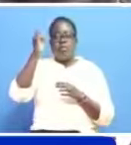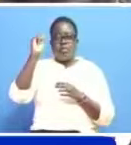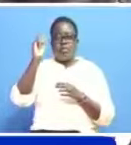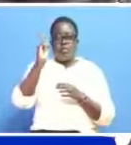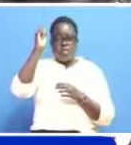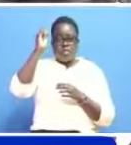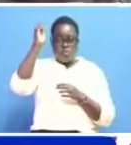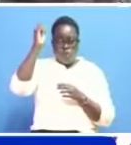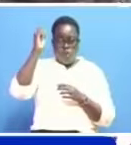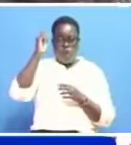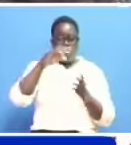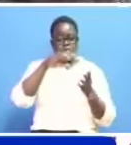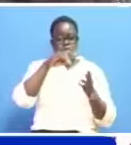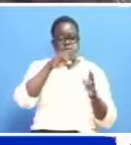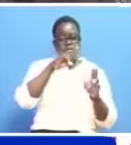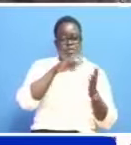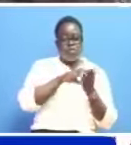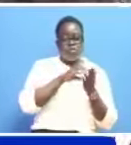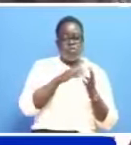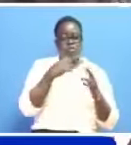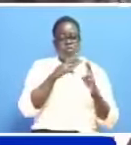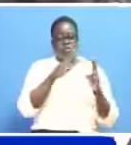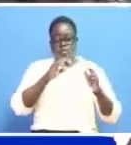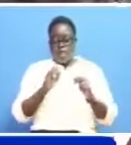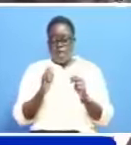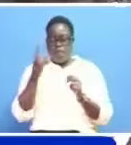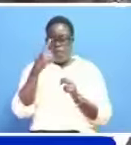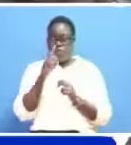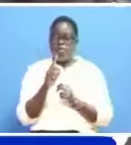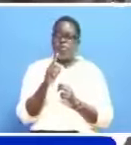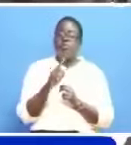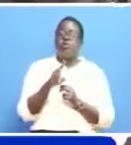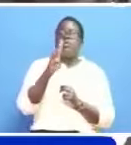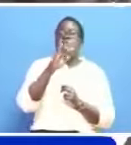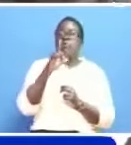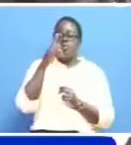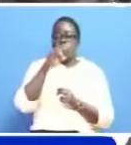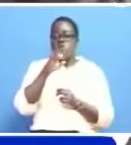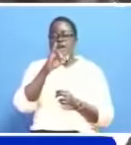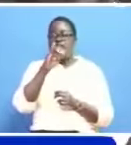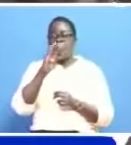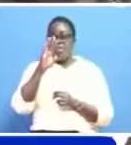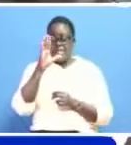pia, mimi nina furaha kwa sanctioning ya bill ya IBC leo,